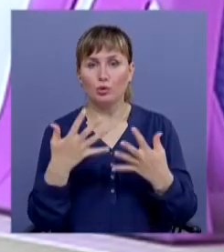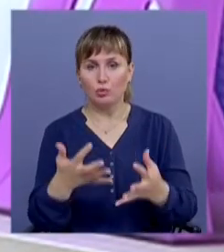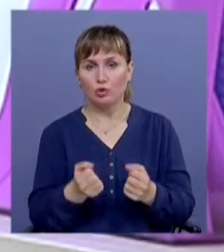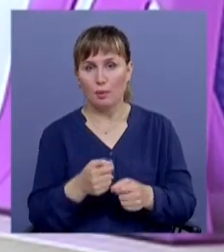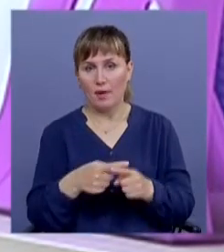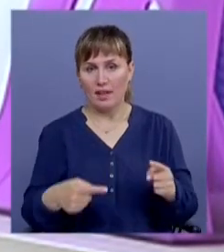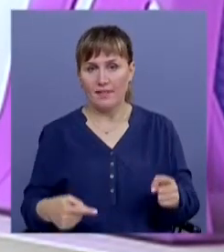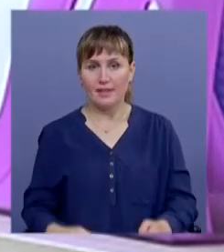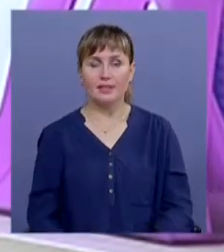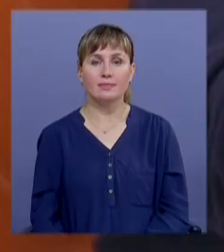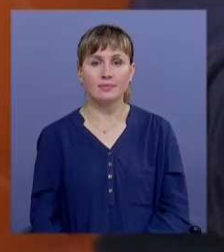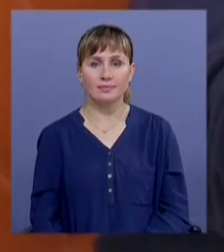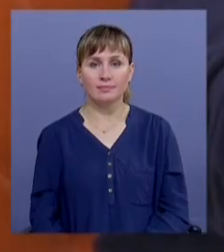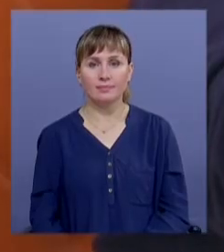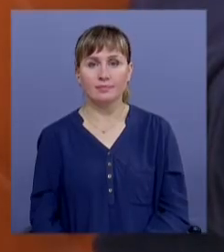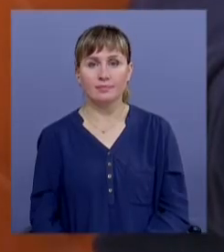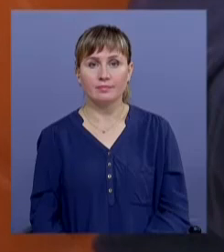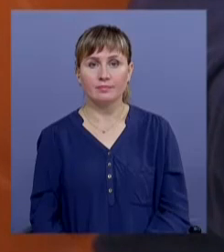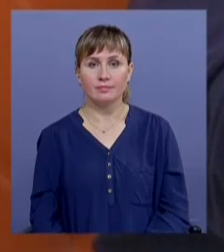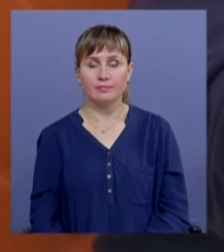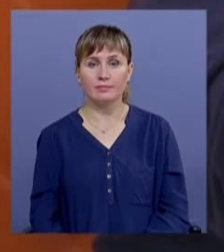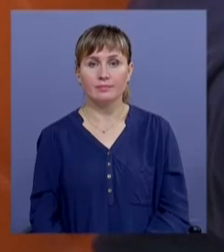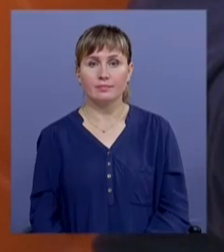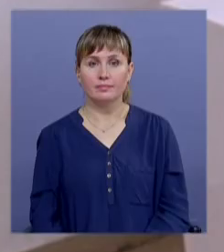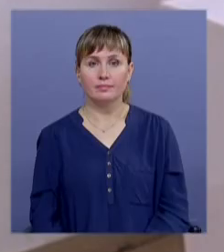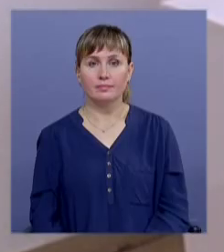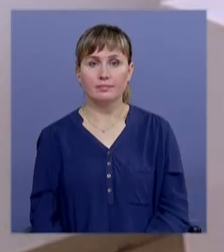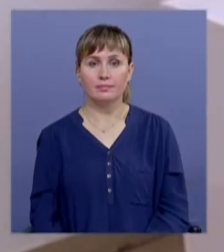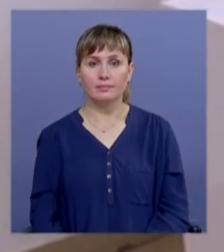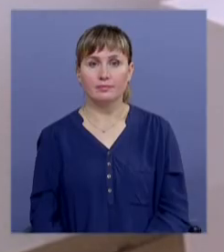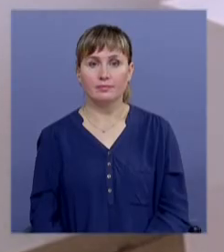половина из них. Алтыншаш Смагулова, Рашид Шукуралиев, Канат Кигизбаев, телеканал Алматы.